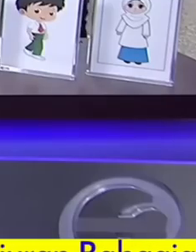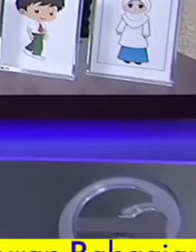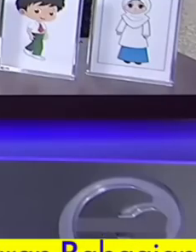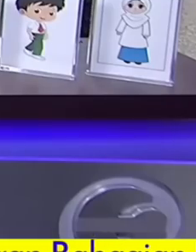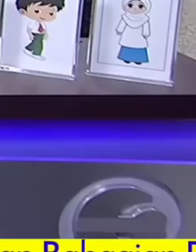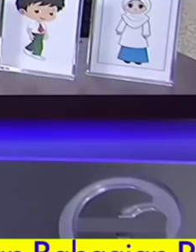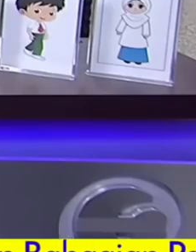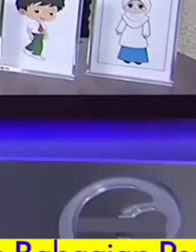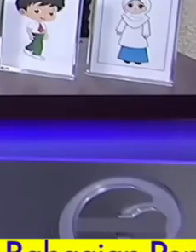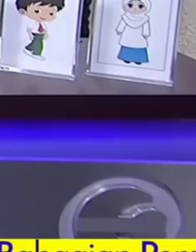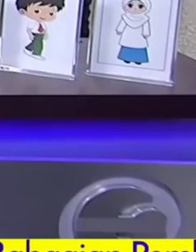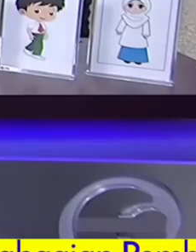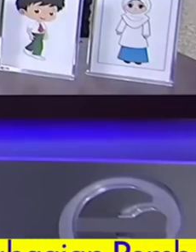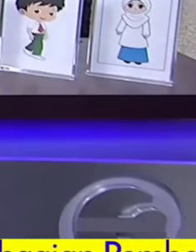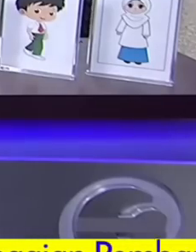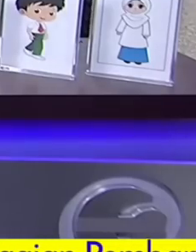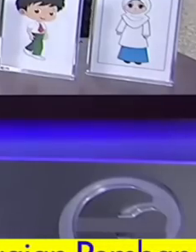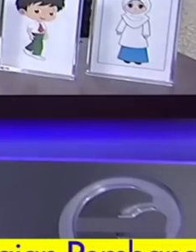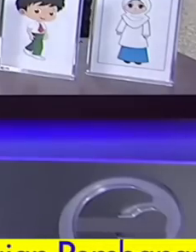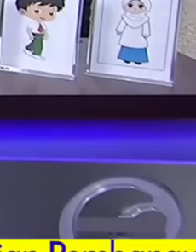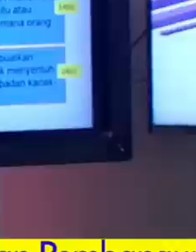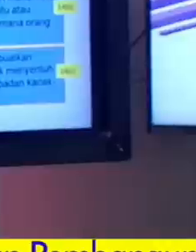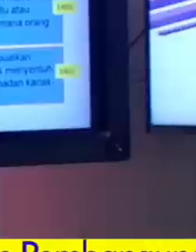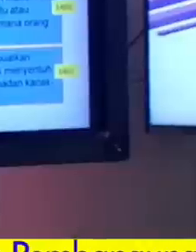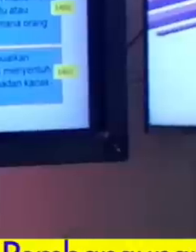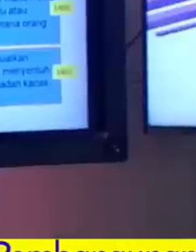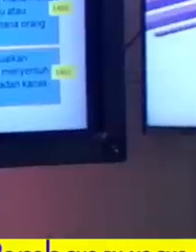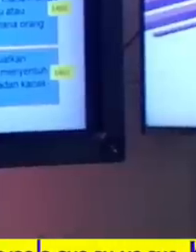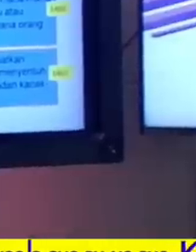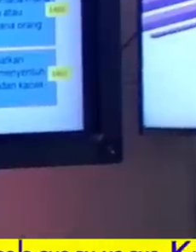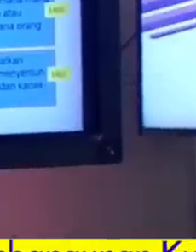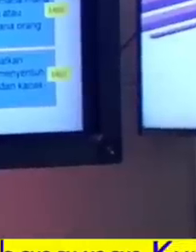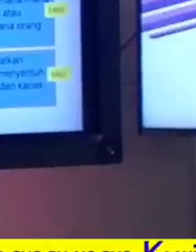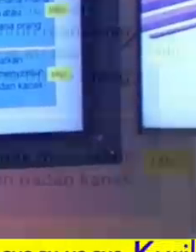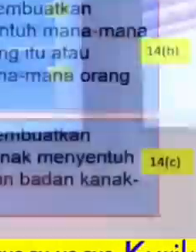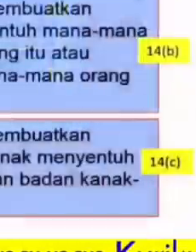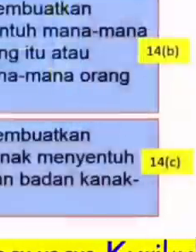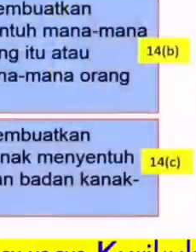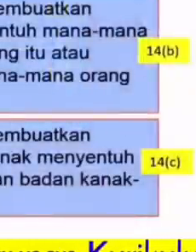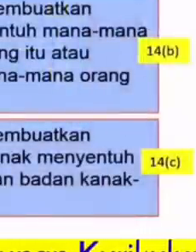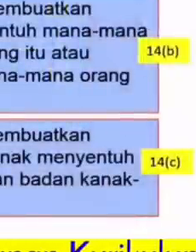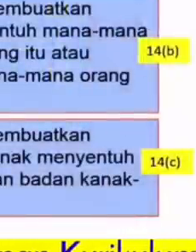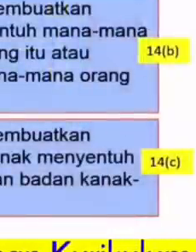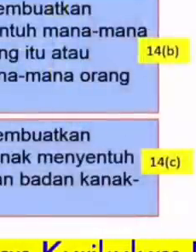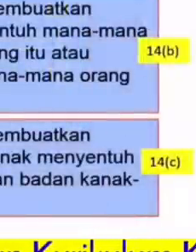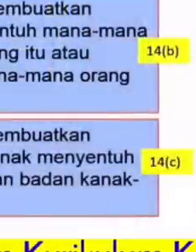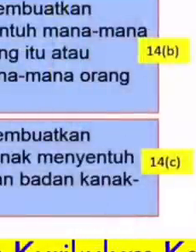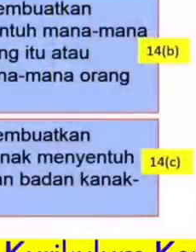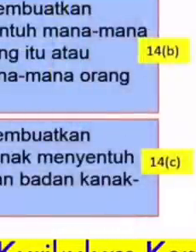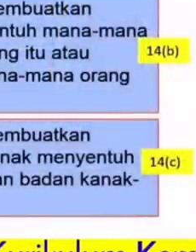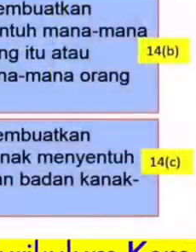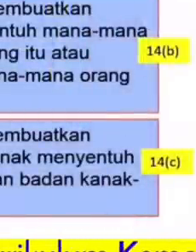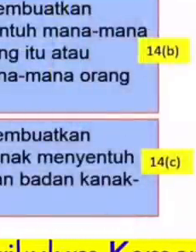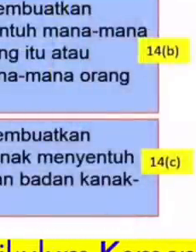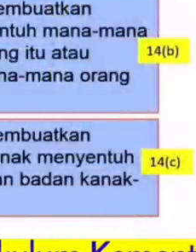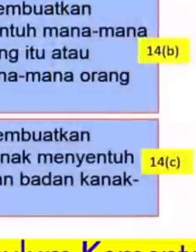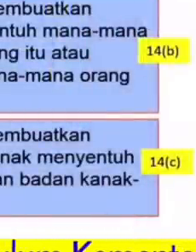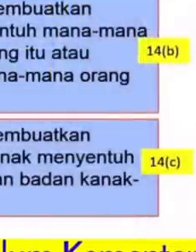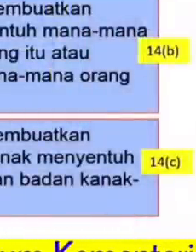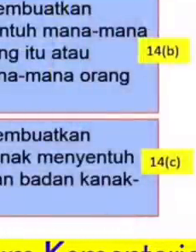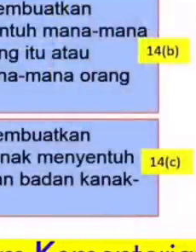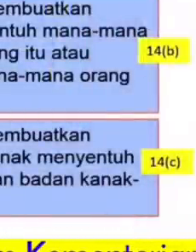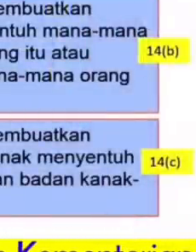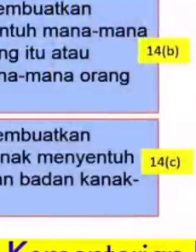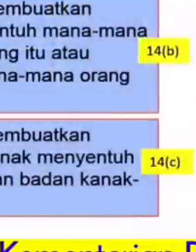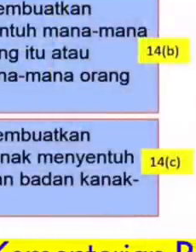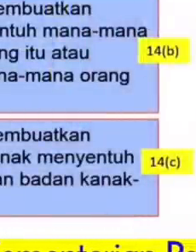kepada interpretasi undang-undang Oke aman seksual bermaksud gangguan atau ancaman seksual bisa